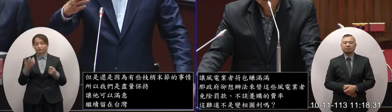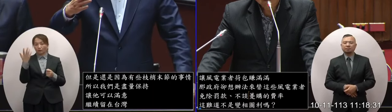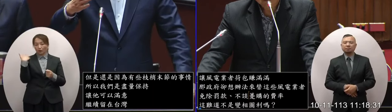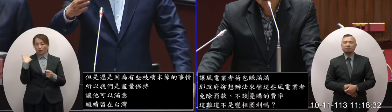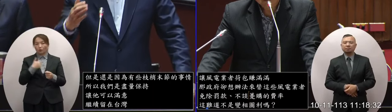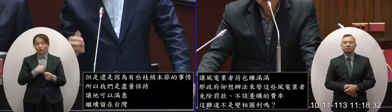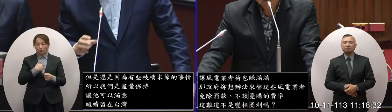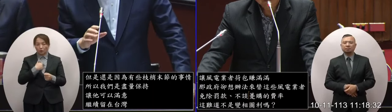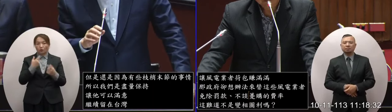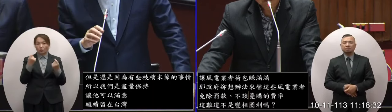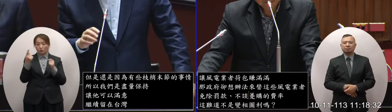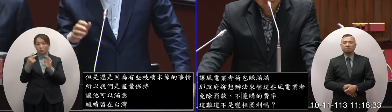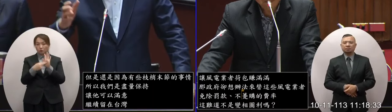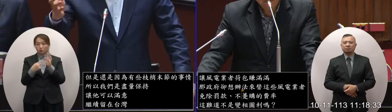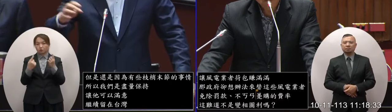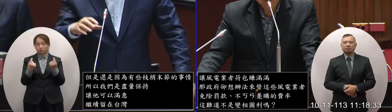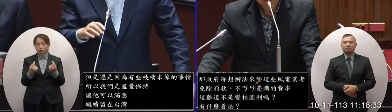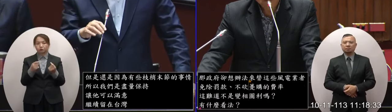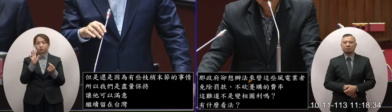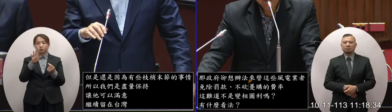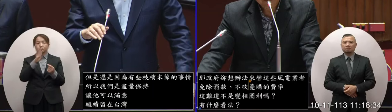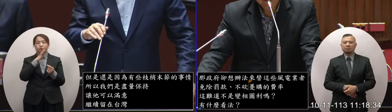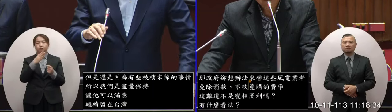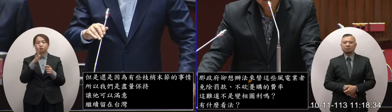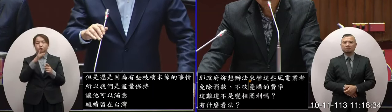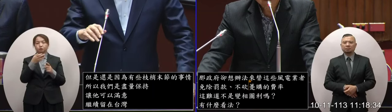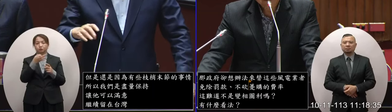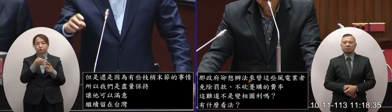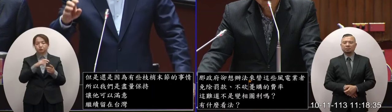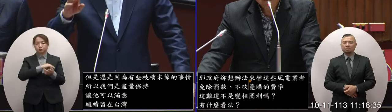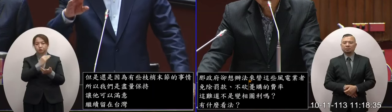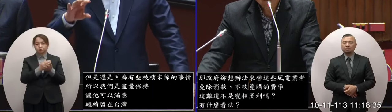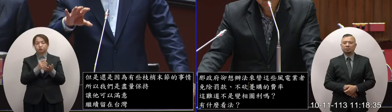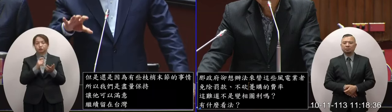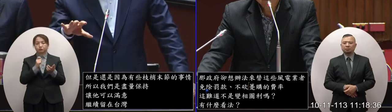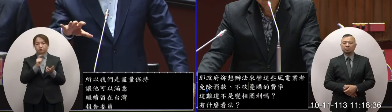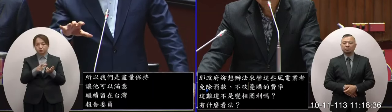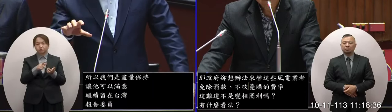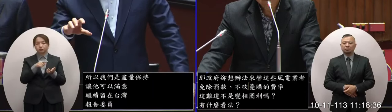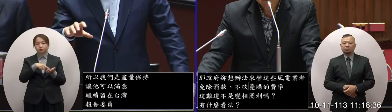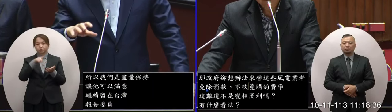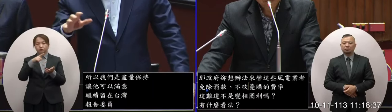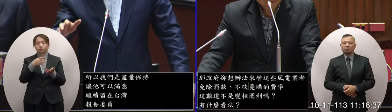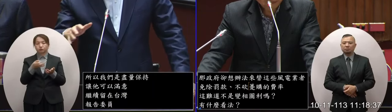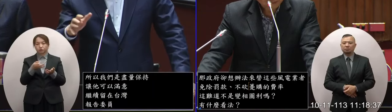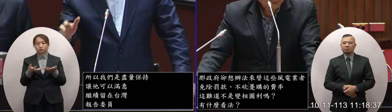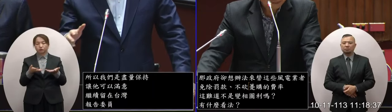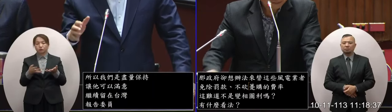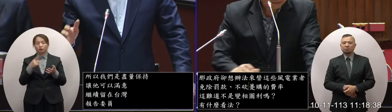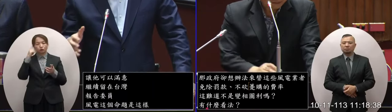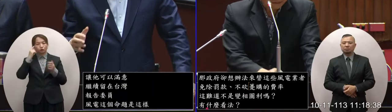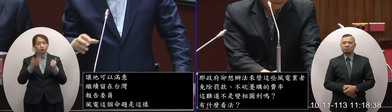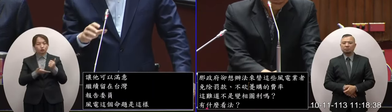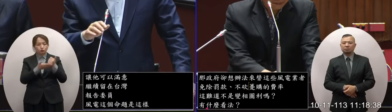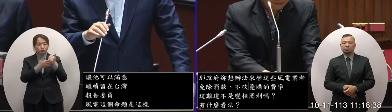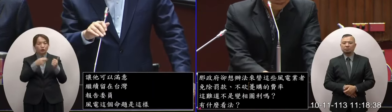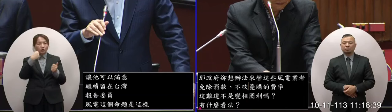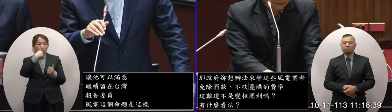过去确实是如你指证的，这有准售价格、嗯，那么也在希望鼓励这个